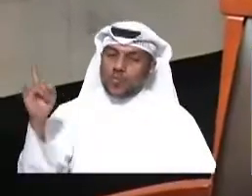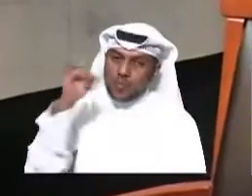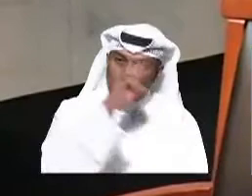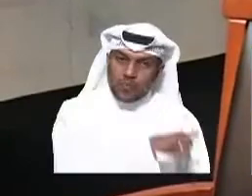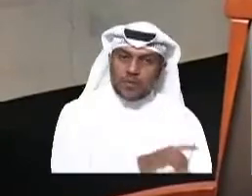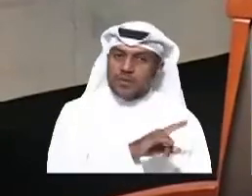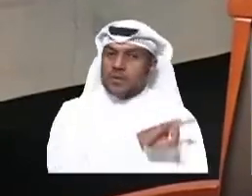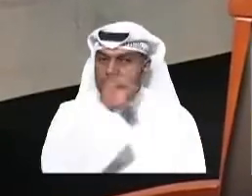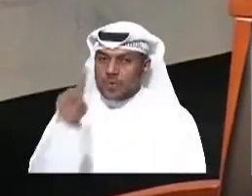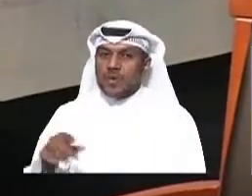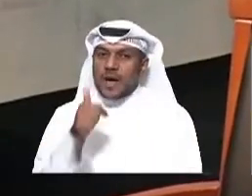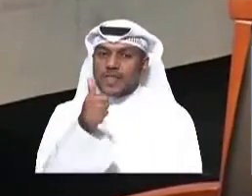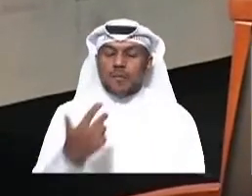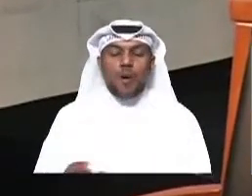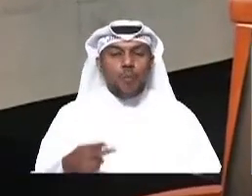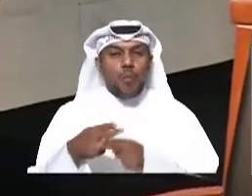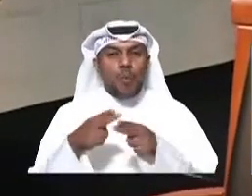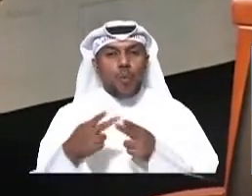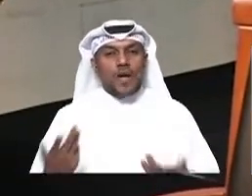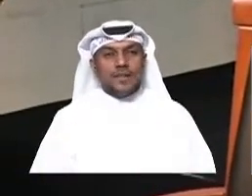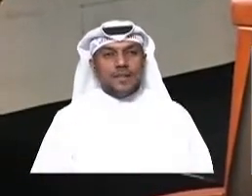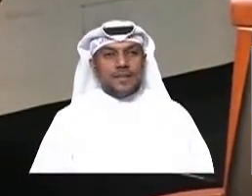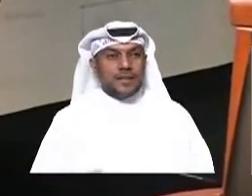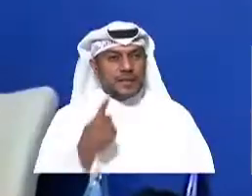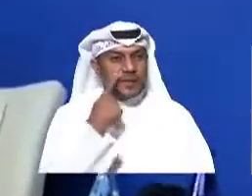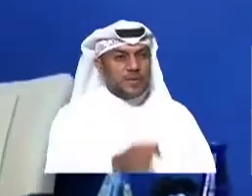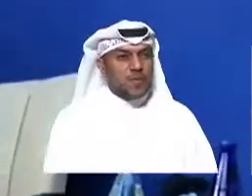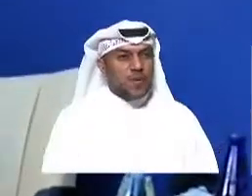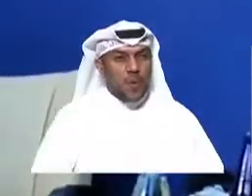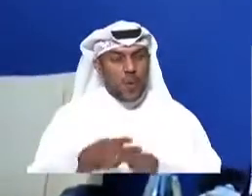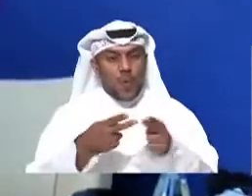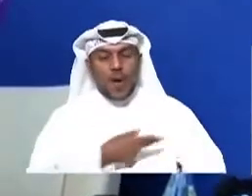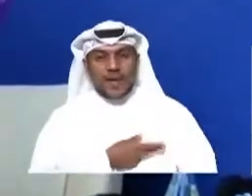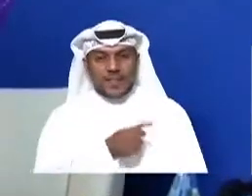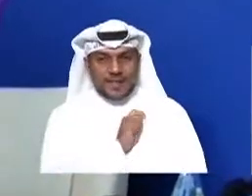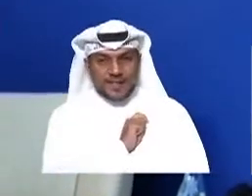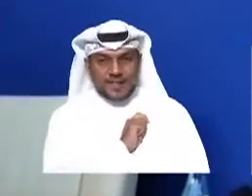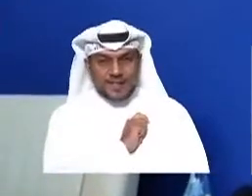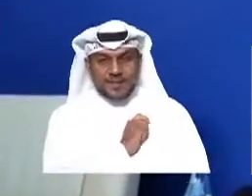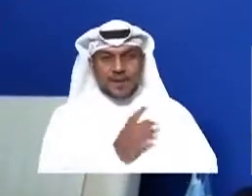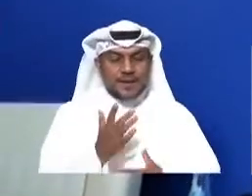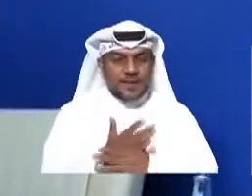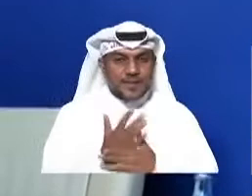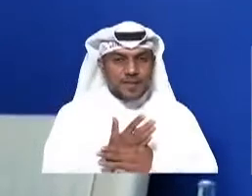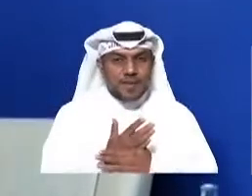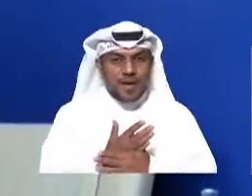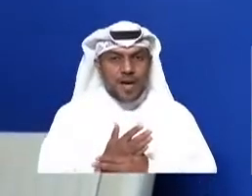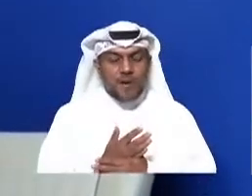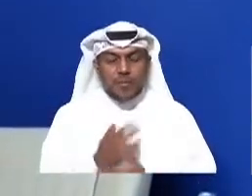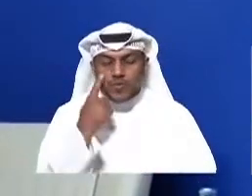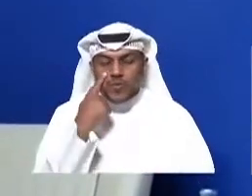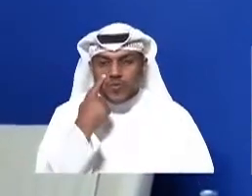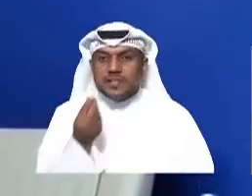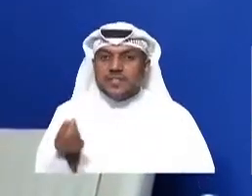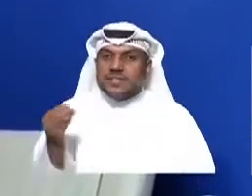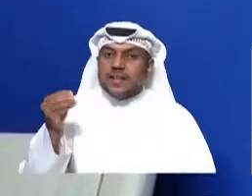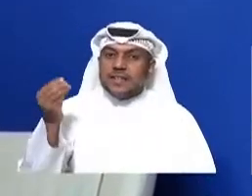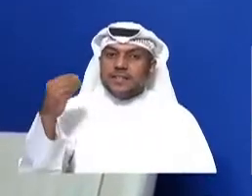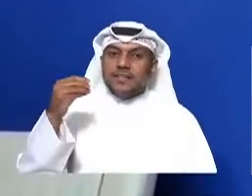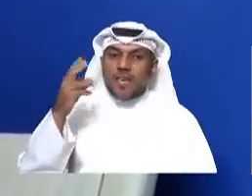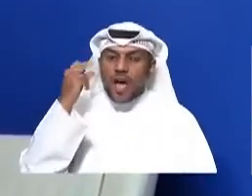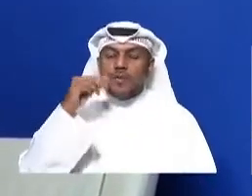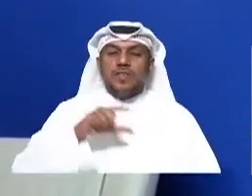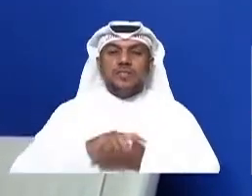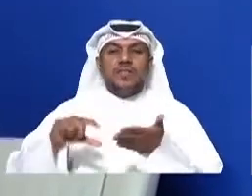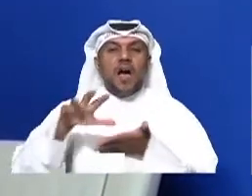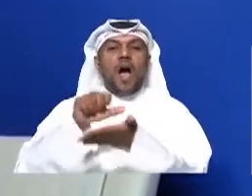وتأتي أهمية تدشين خط الطيران المباشر بين الكويت ومدريد تلبية للنمو الملحوظ وزيادة طلبات السفر إلى